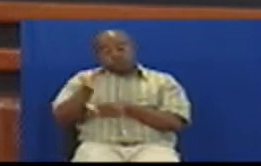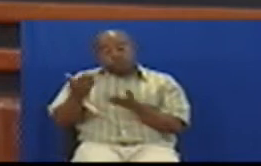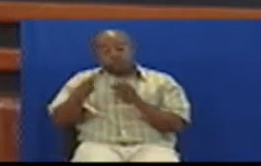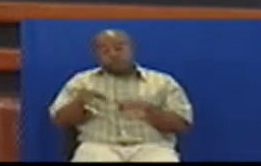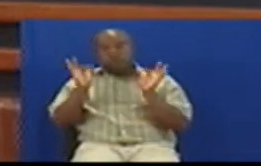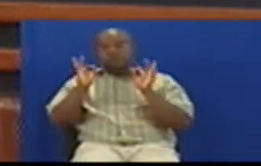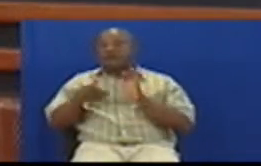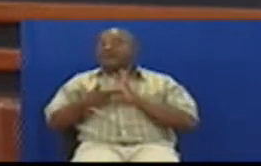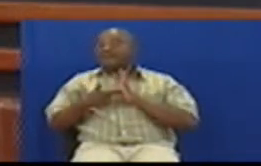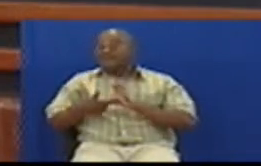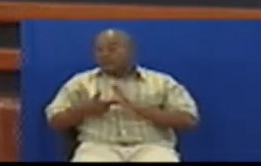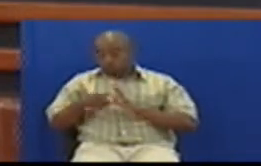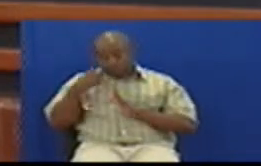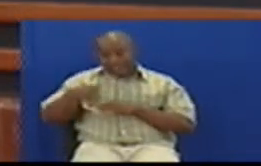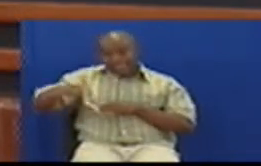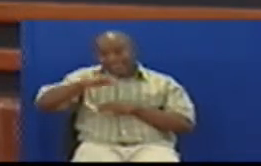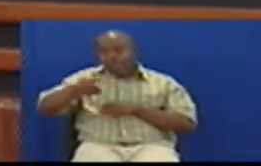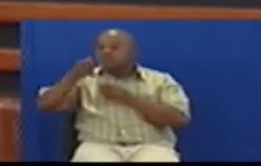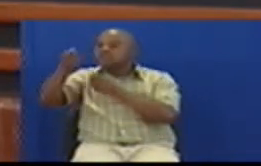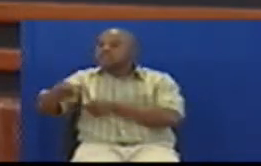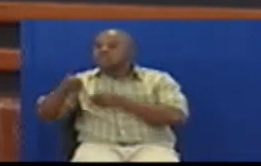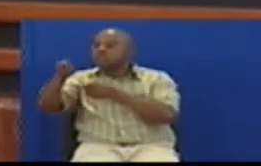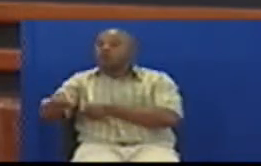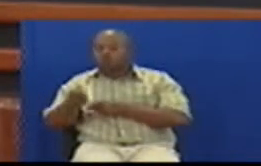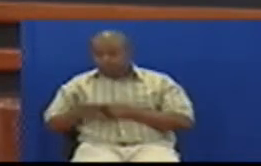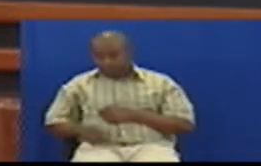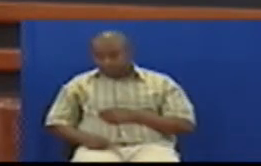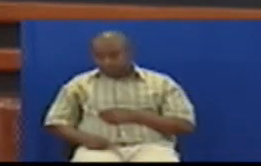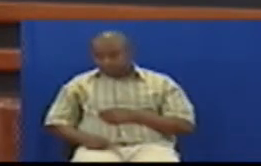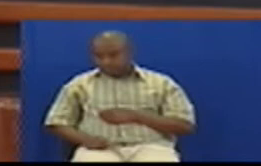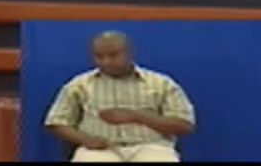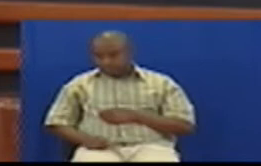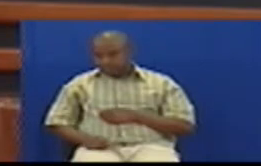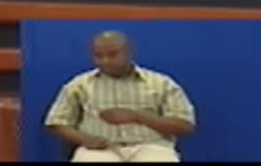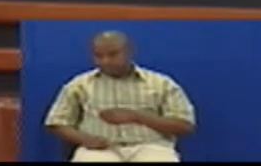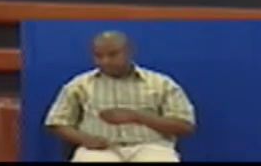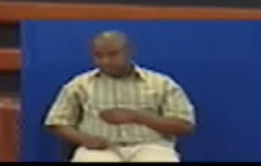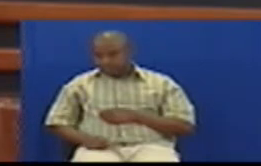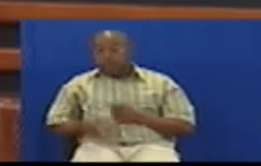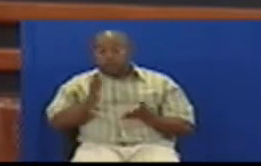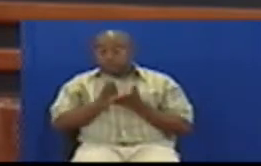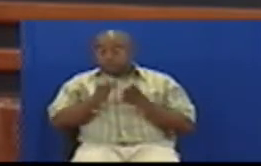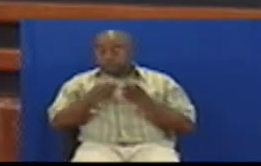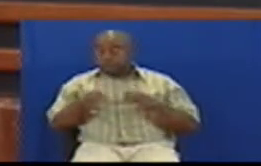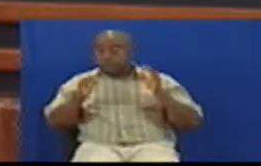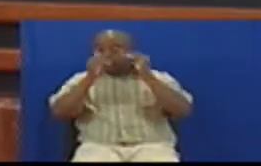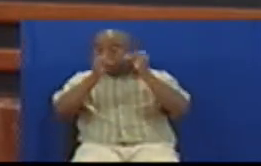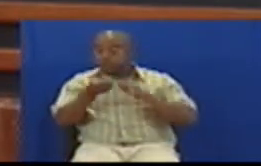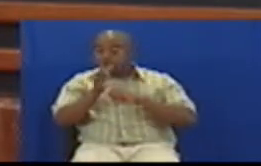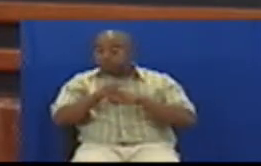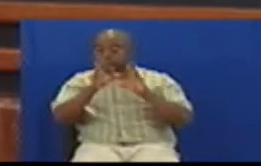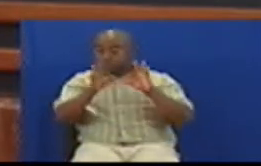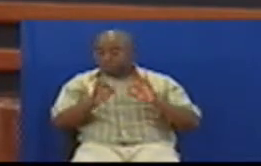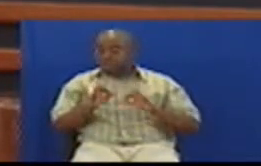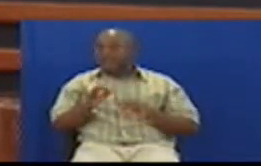Nikianzia katika eneo la kilimo, Mheshimiwa Spika, kwa haraka haraka, pamoja na kwamba tunaboresha miundombinu yote ambayo tumehitaja ya